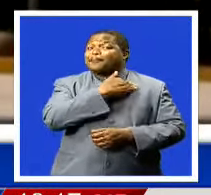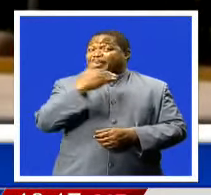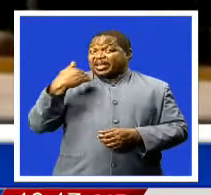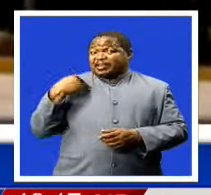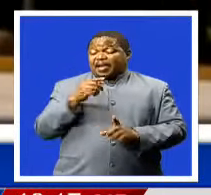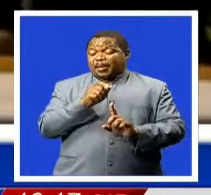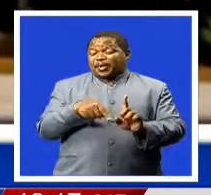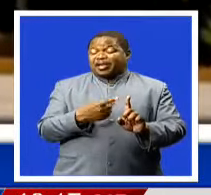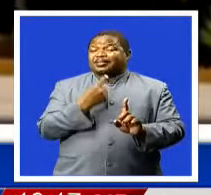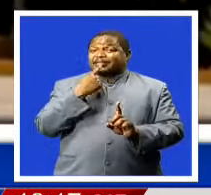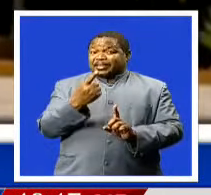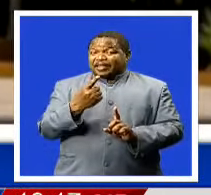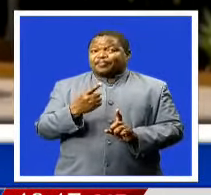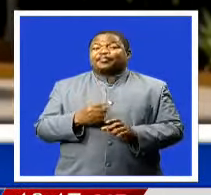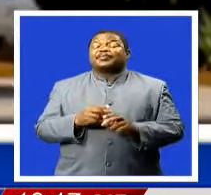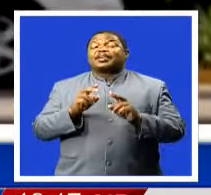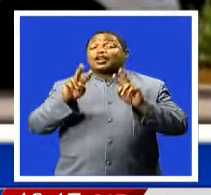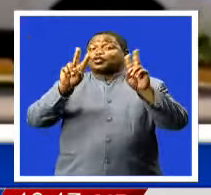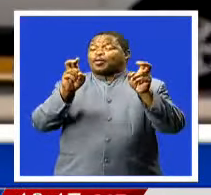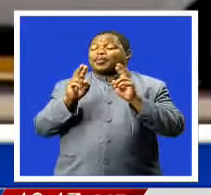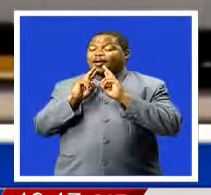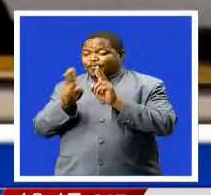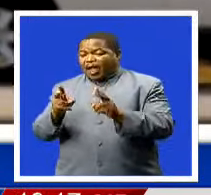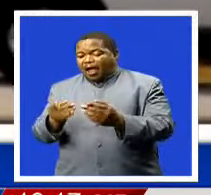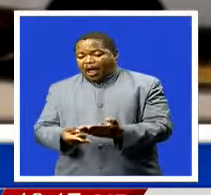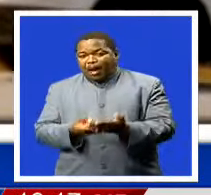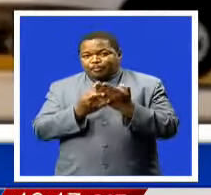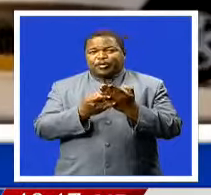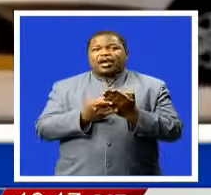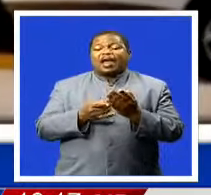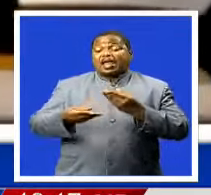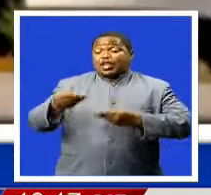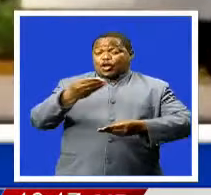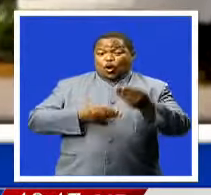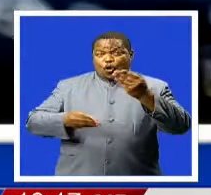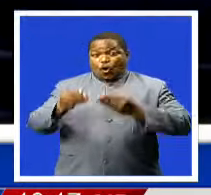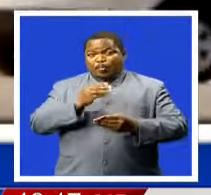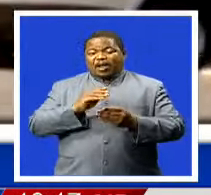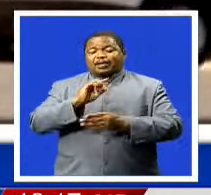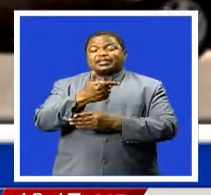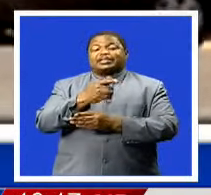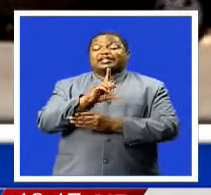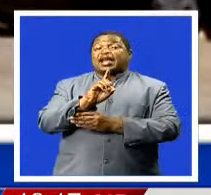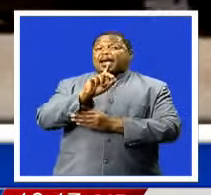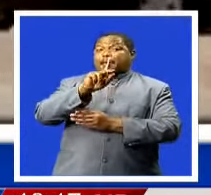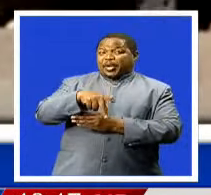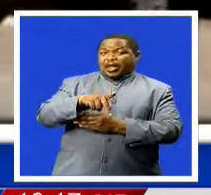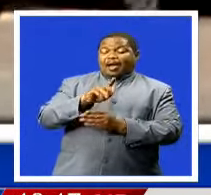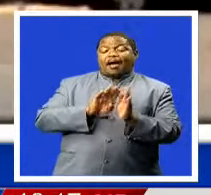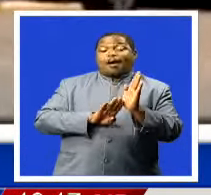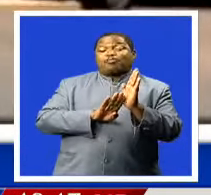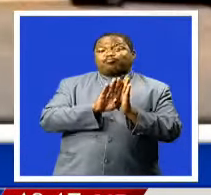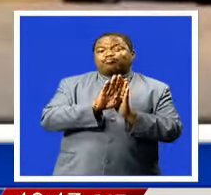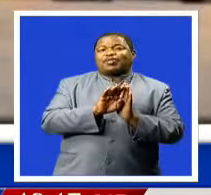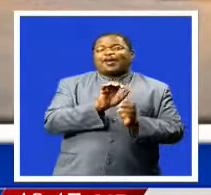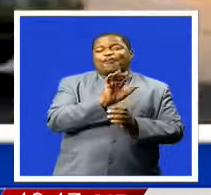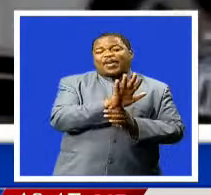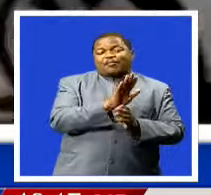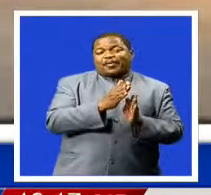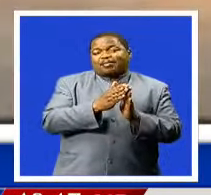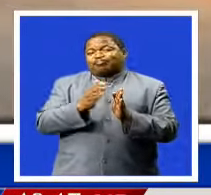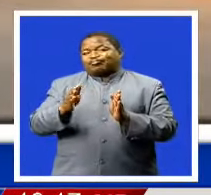ngumkhuhlane iCOVID-19 Imvuna itsi kungako tekuvakasha tidzinga imali lengu 20 million emalangeni